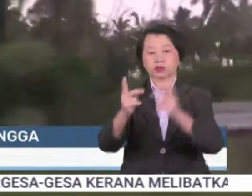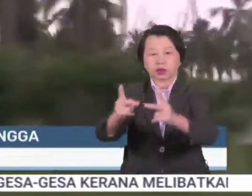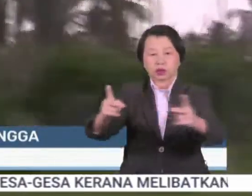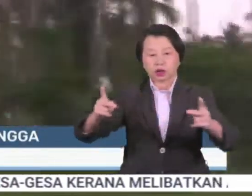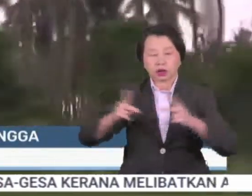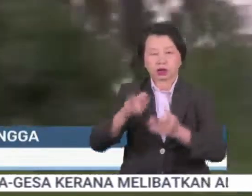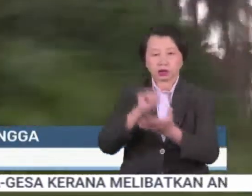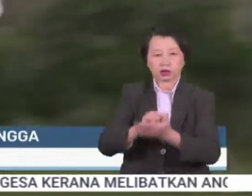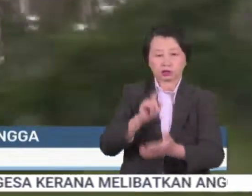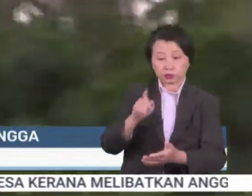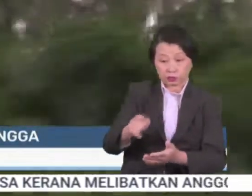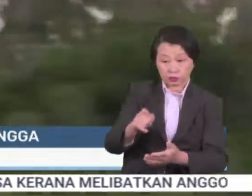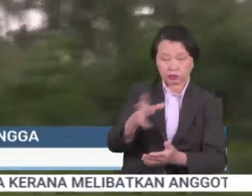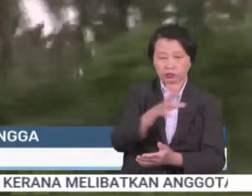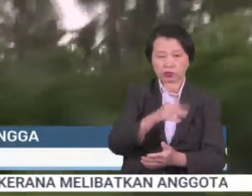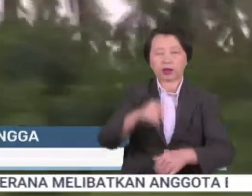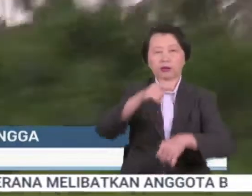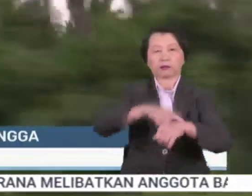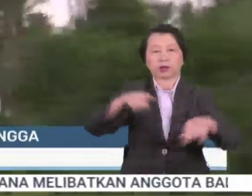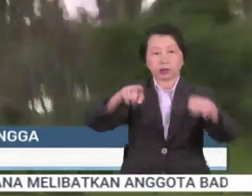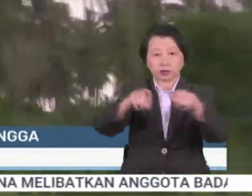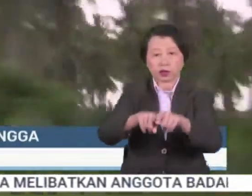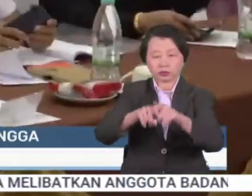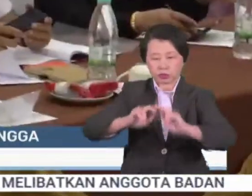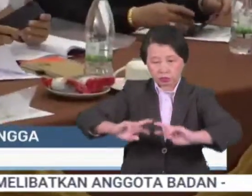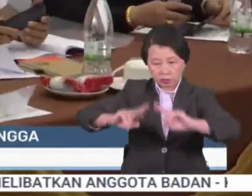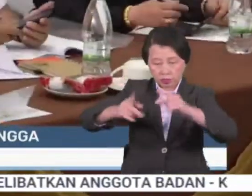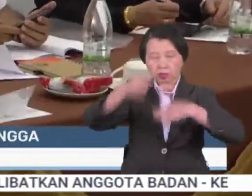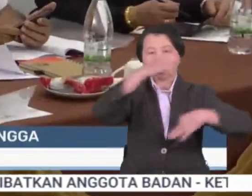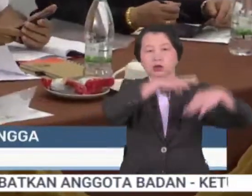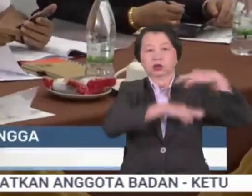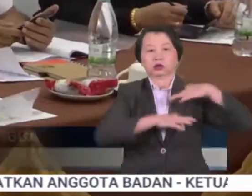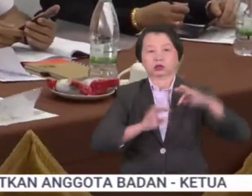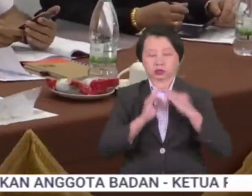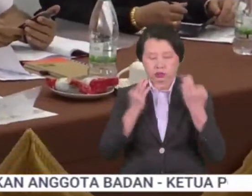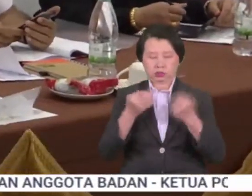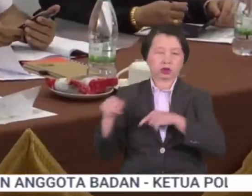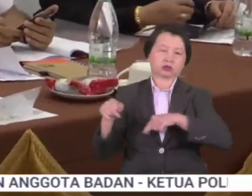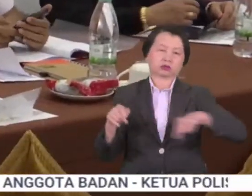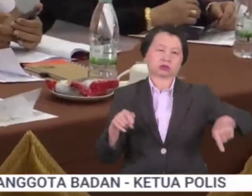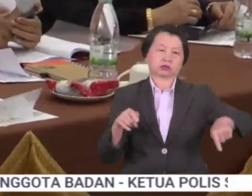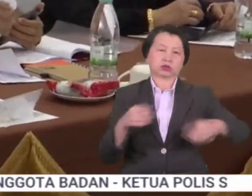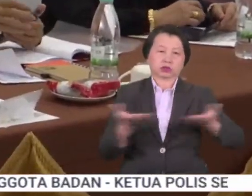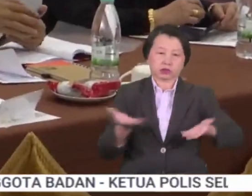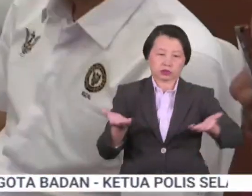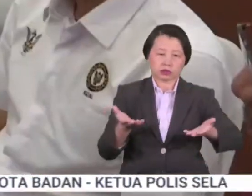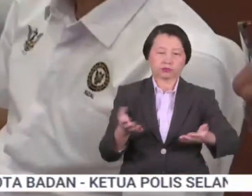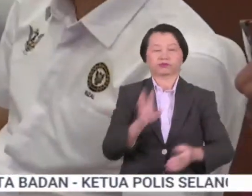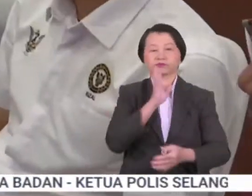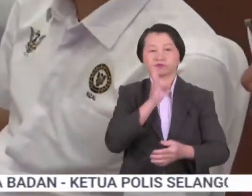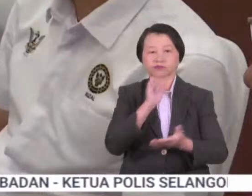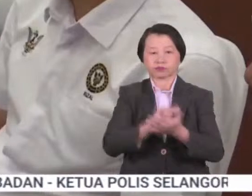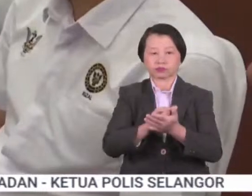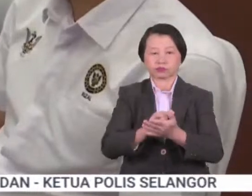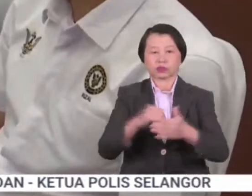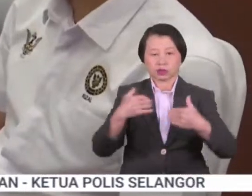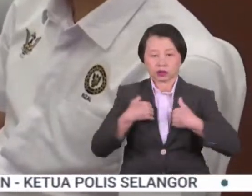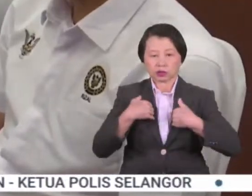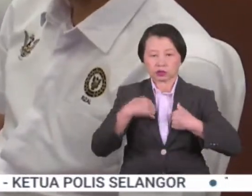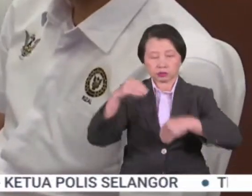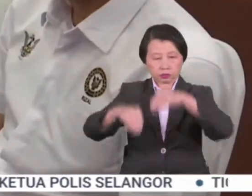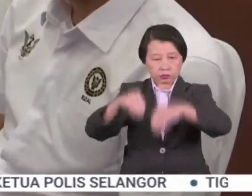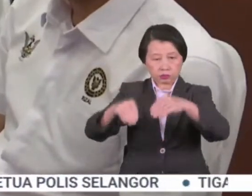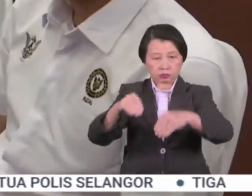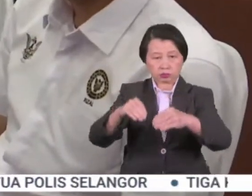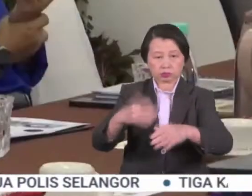kawasan tersebut dan pada masa sama meningkatkan pendapatan isi rumah penduduk setempat tambahnya pembinaan benteng penahan